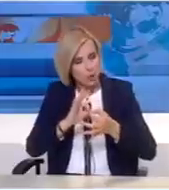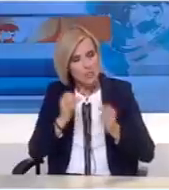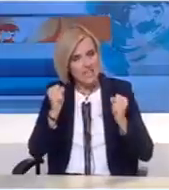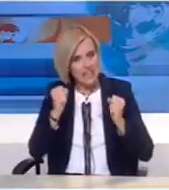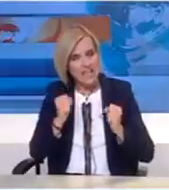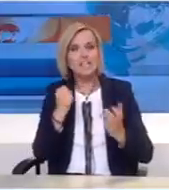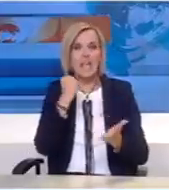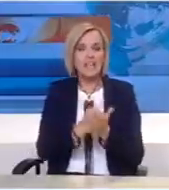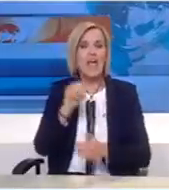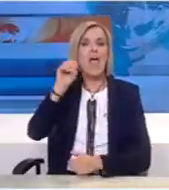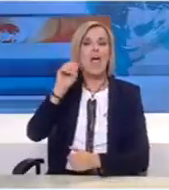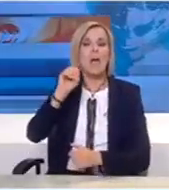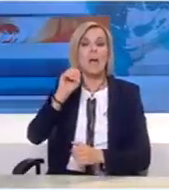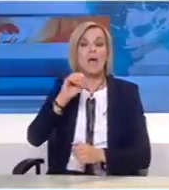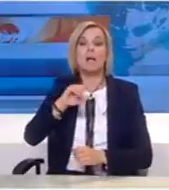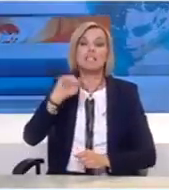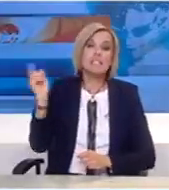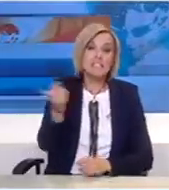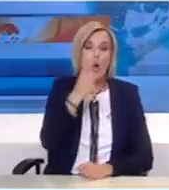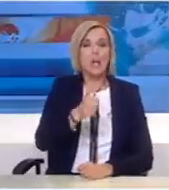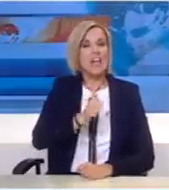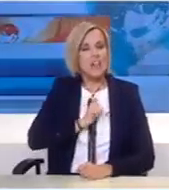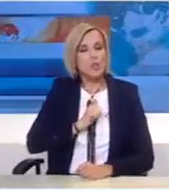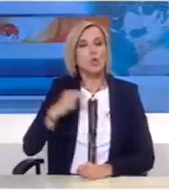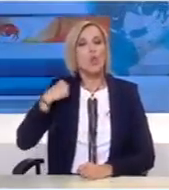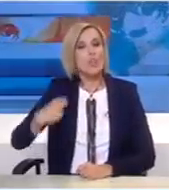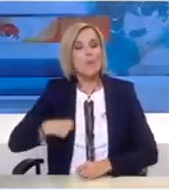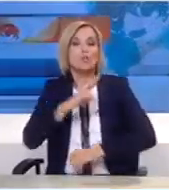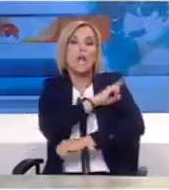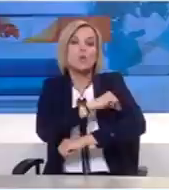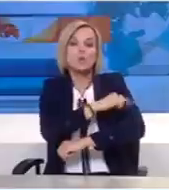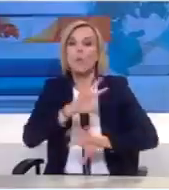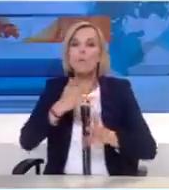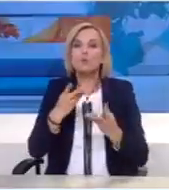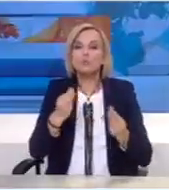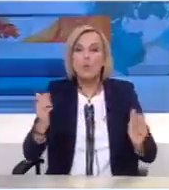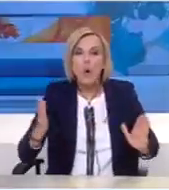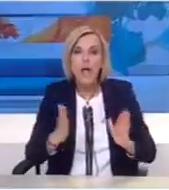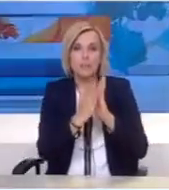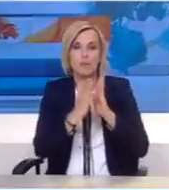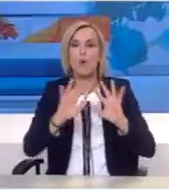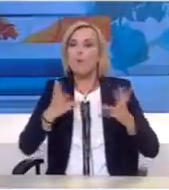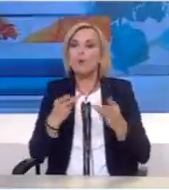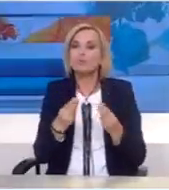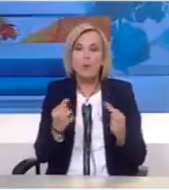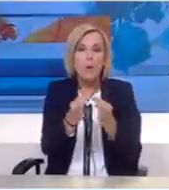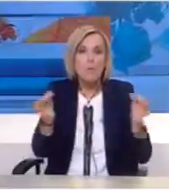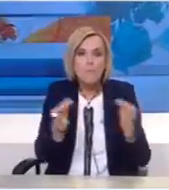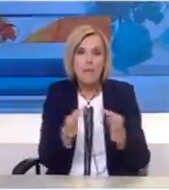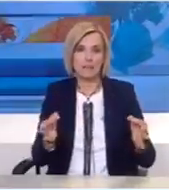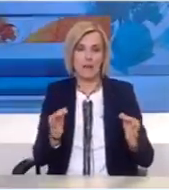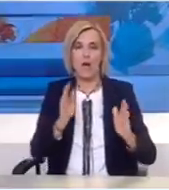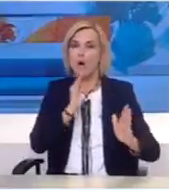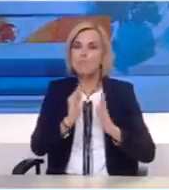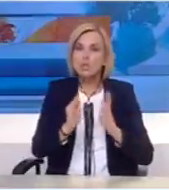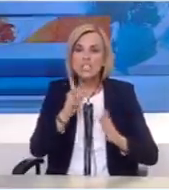είναι. Είτε ανήκουν στο δημόσιο τομέα είτε στον ιδιωτικό τομέα, για το πώς πρέπει να λαμβάνονται όλα τα μέτρα ατομικής προστασίας